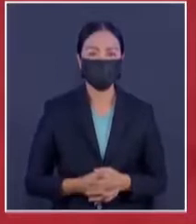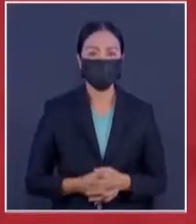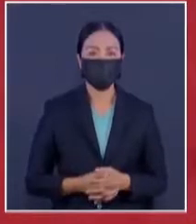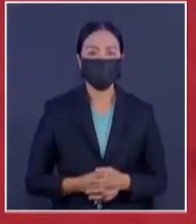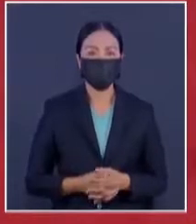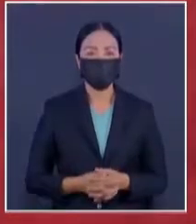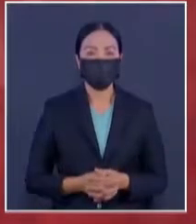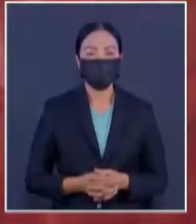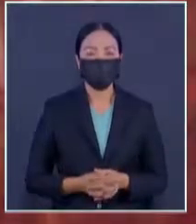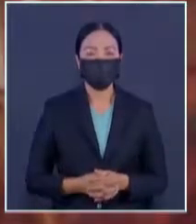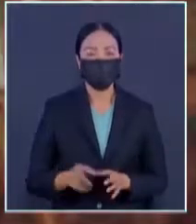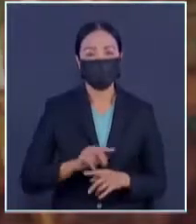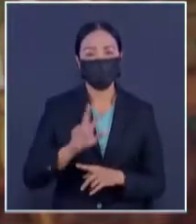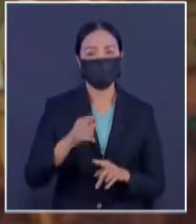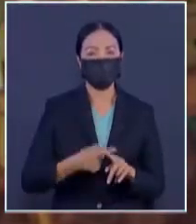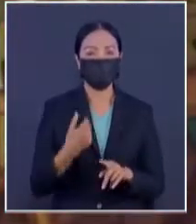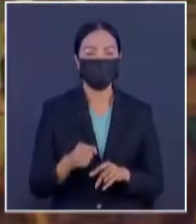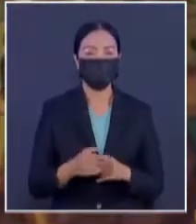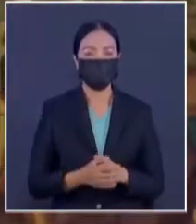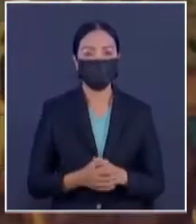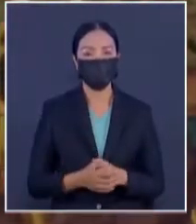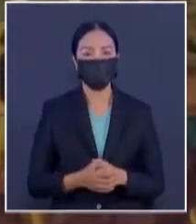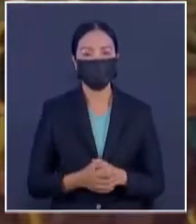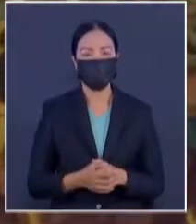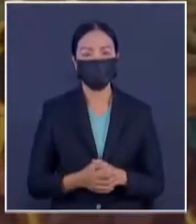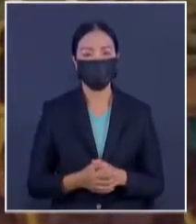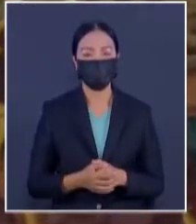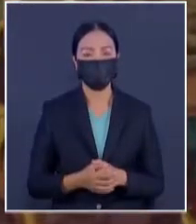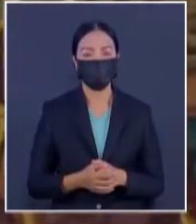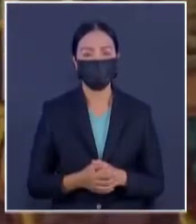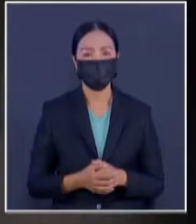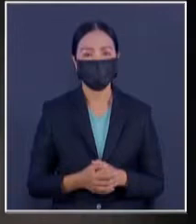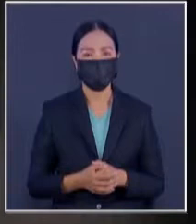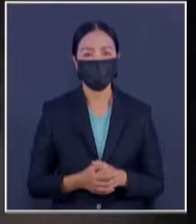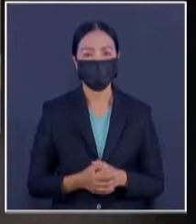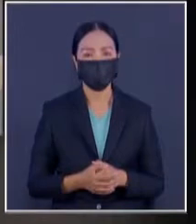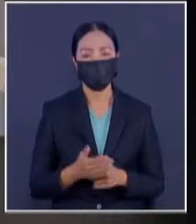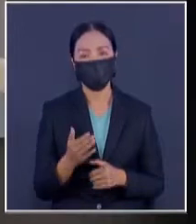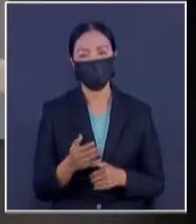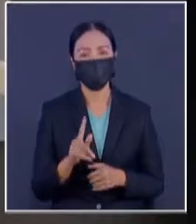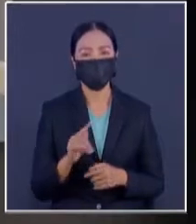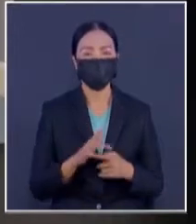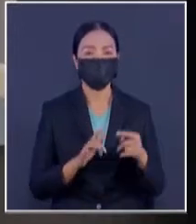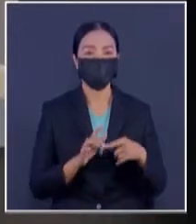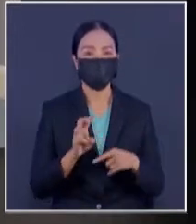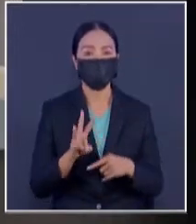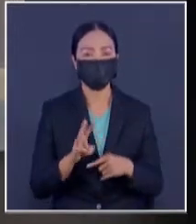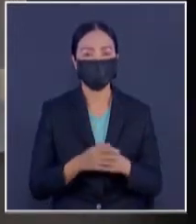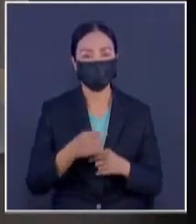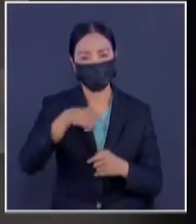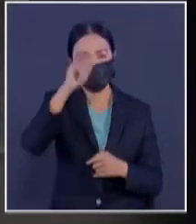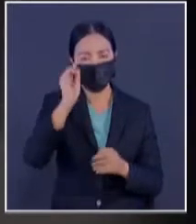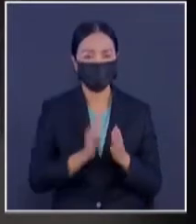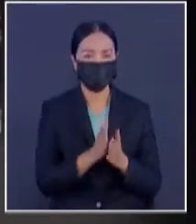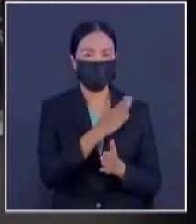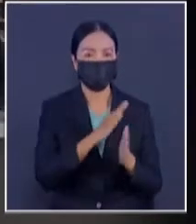เมื่อวานนี้นะคะ3ตุลาคมนักแสดงหนุ่มตัวเศรษฐวุฒิหรือที่หลายคนรู้จักกันในนามตัวฮอร์โมนนะคะได้ถือฤกษ์ดีเข้าพิธีอุปส